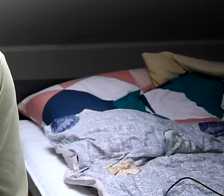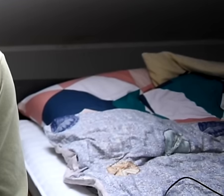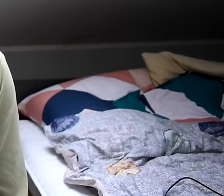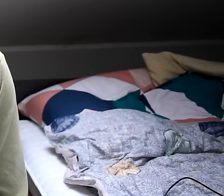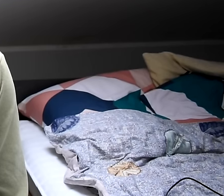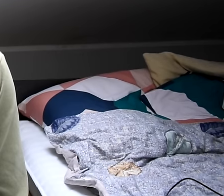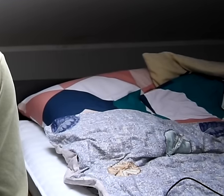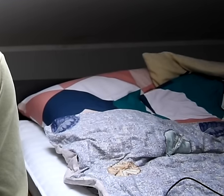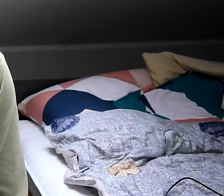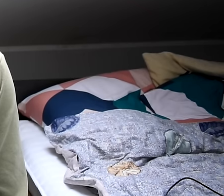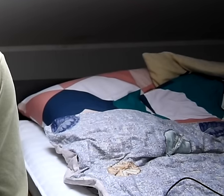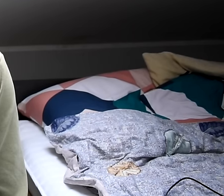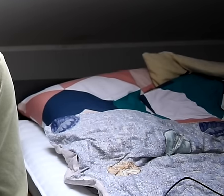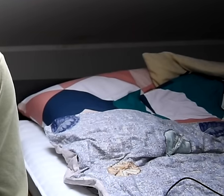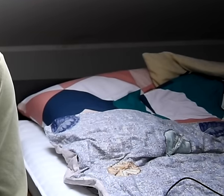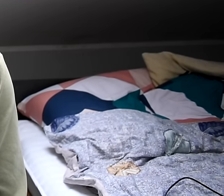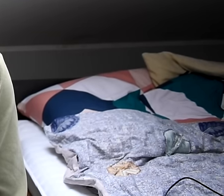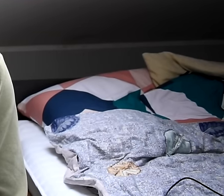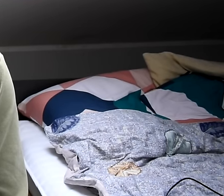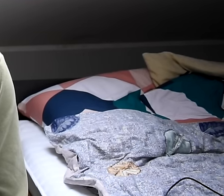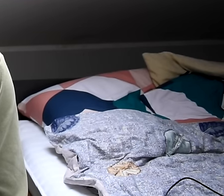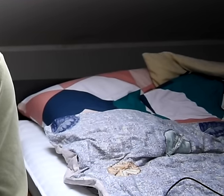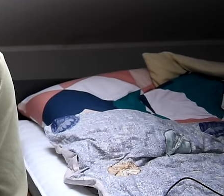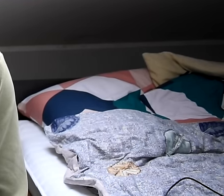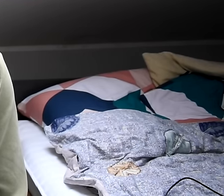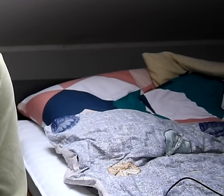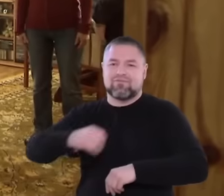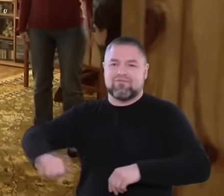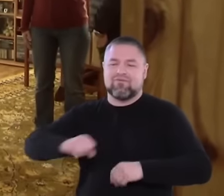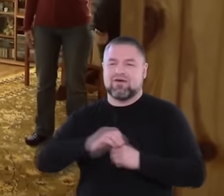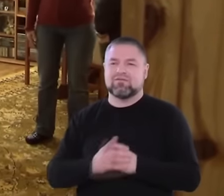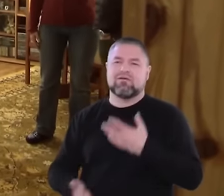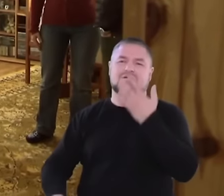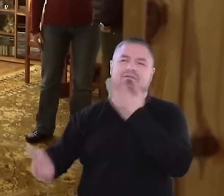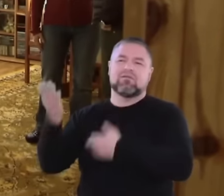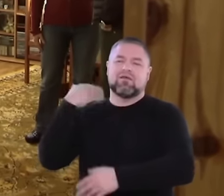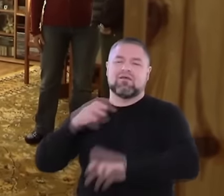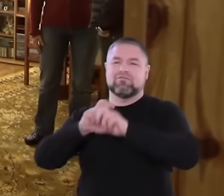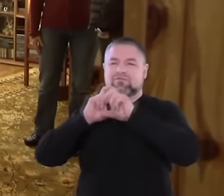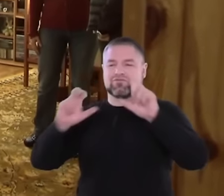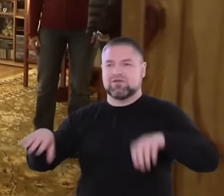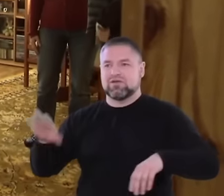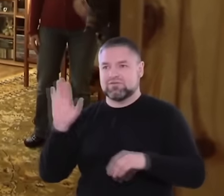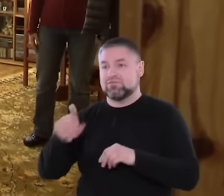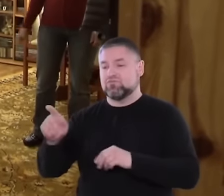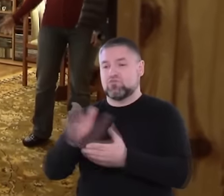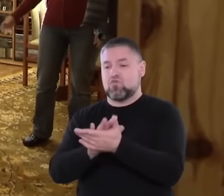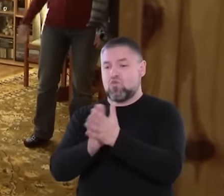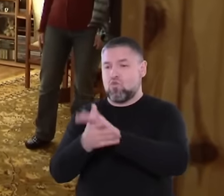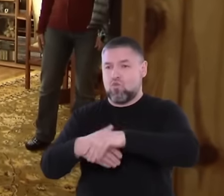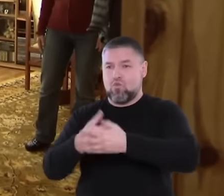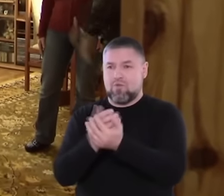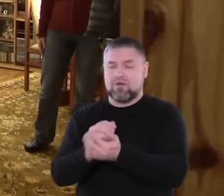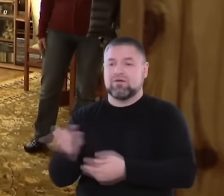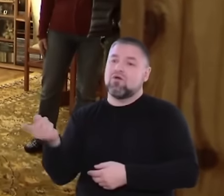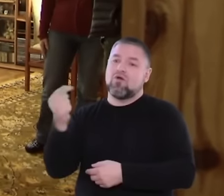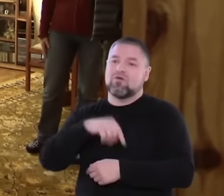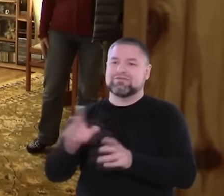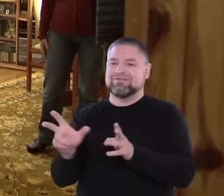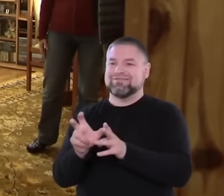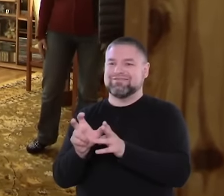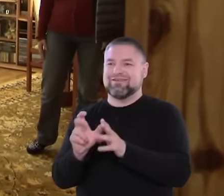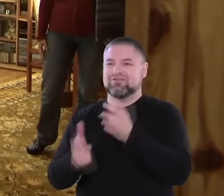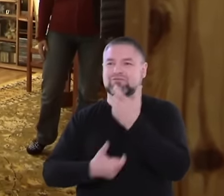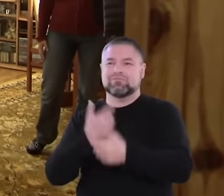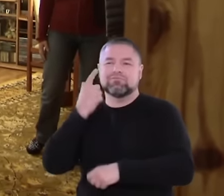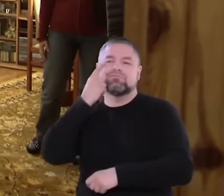Ja p***ę, jeszcze teraz jego mamuśka go będzie swatać, nie? Z jakąś Izunią. Idź, umyj ręce i siadaj z nami. Ciasto takie pyszne